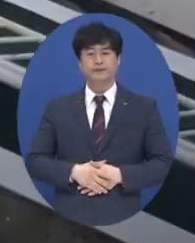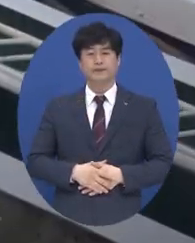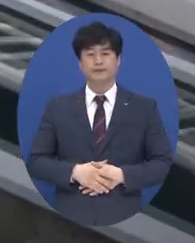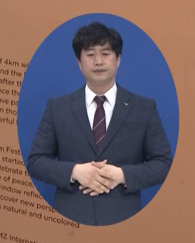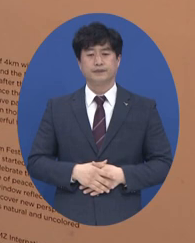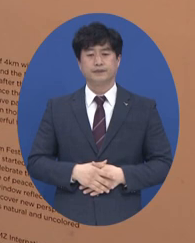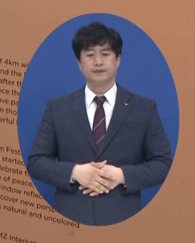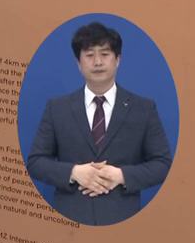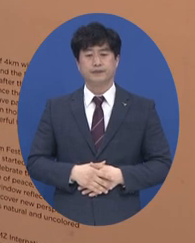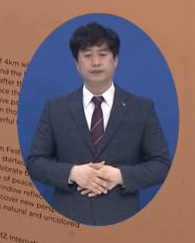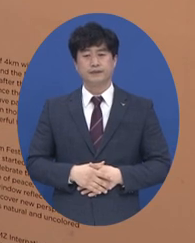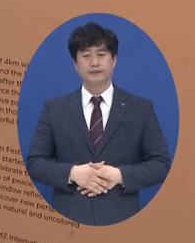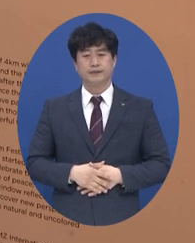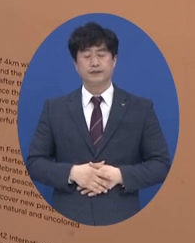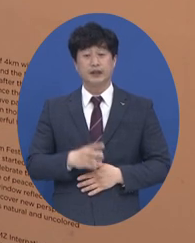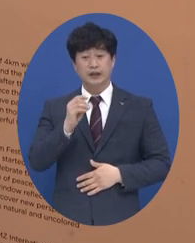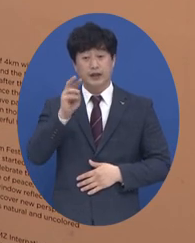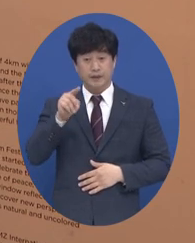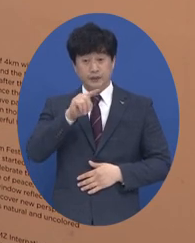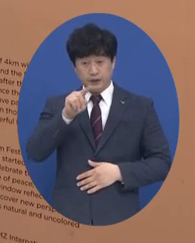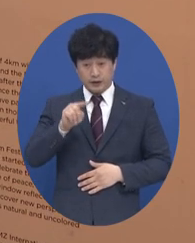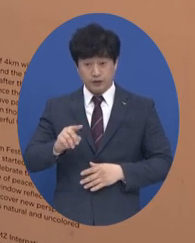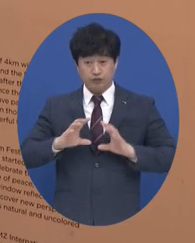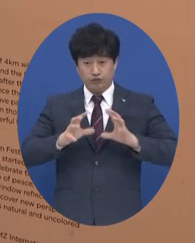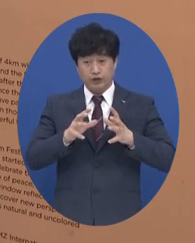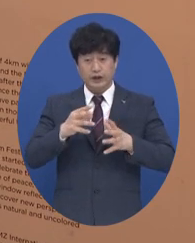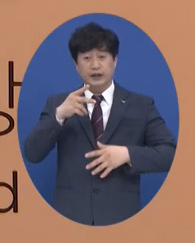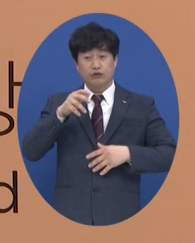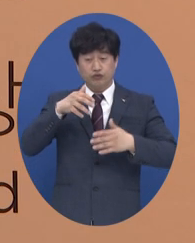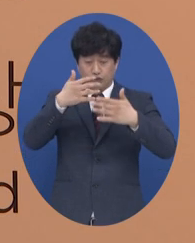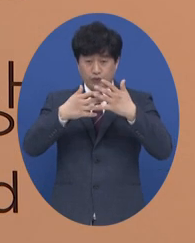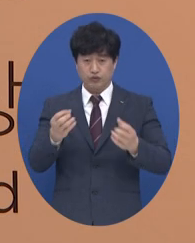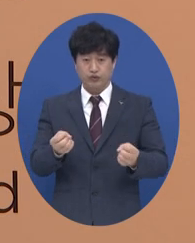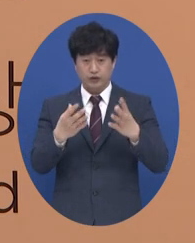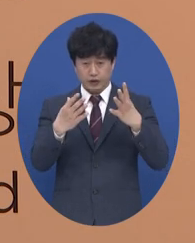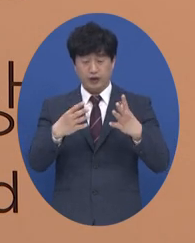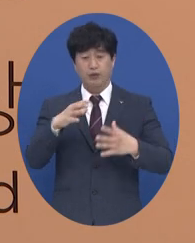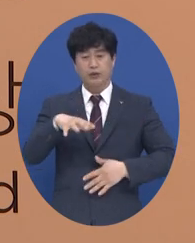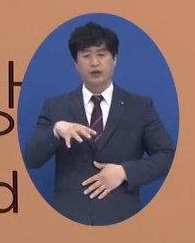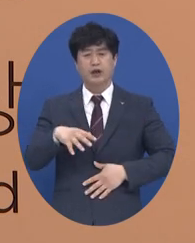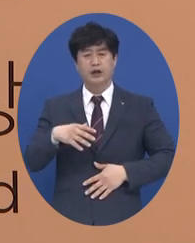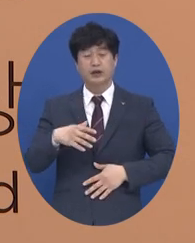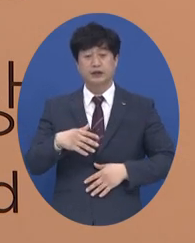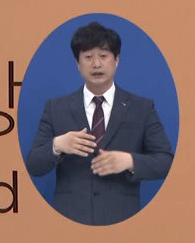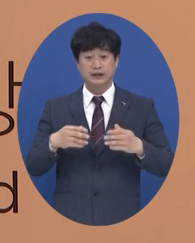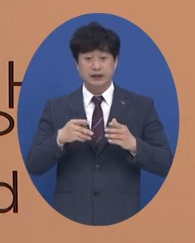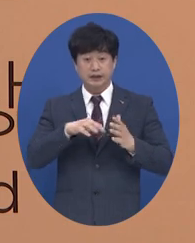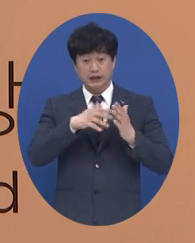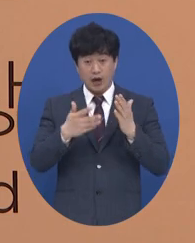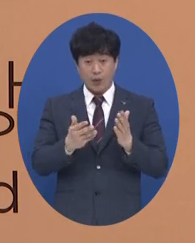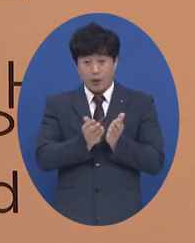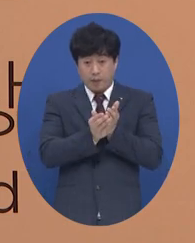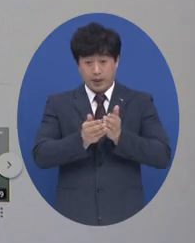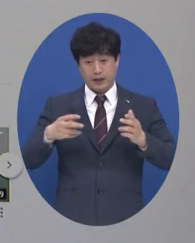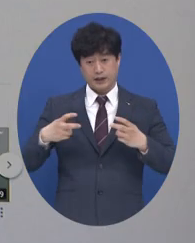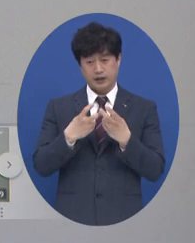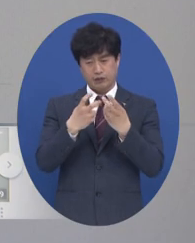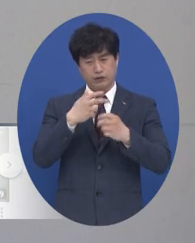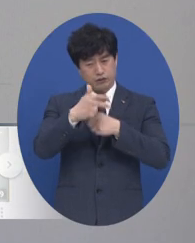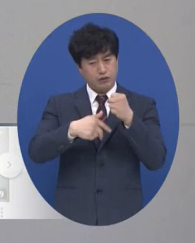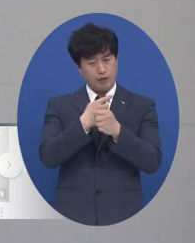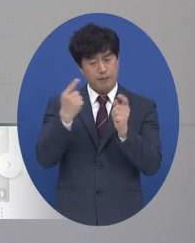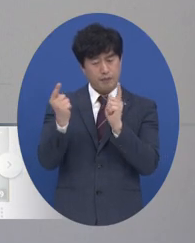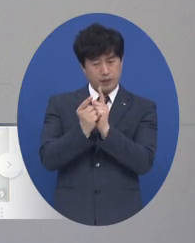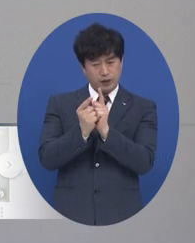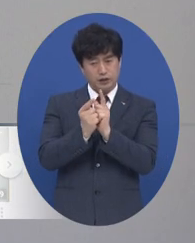생각을 하고요. DMZ 국제 다큐멘터리 영화제가 세월호 참사 7주기를 맞아 추모 기획전을 마련했습니다.